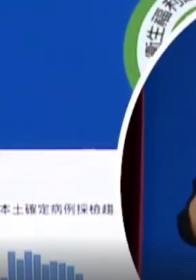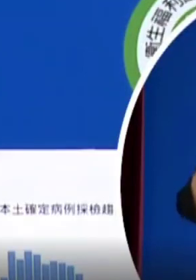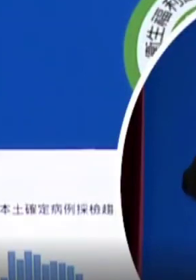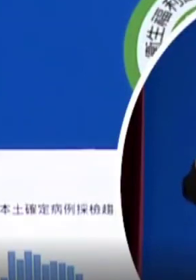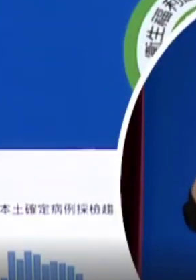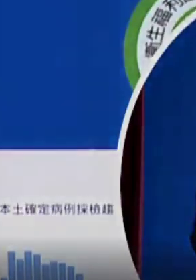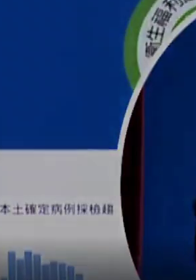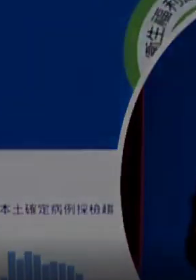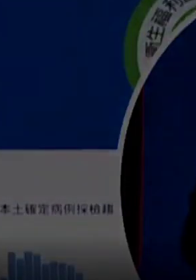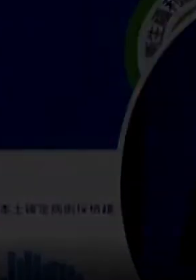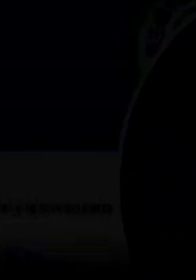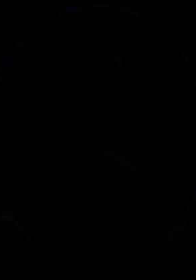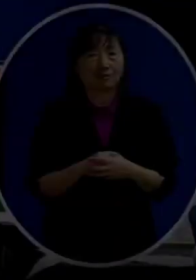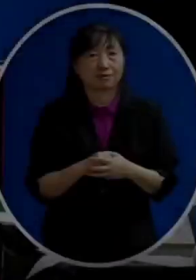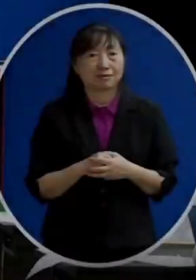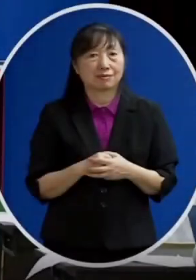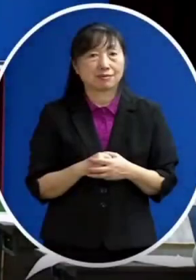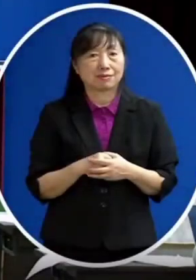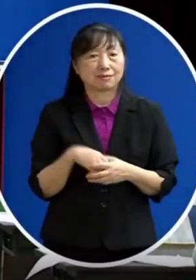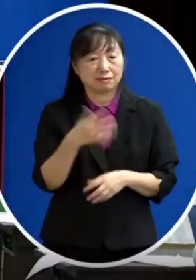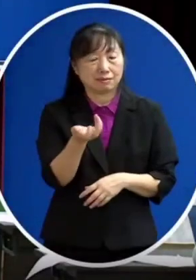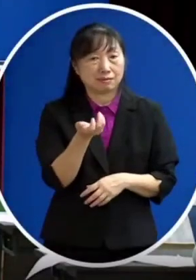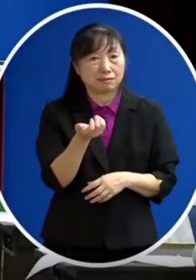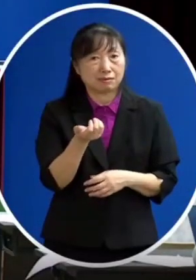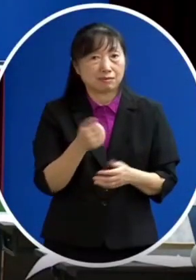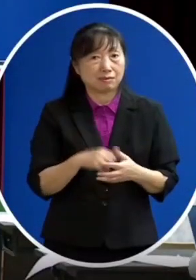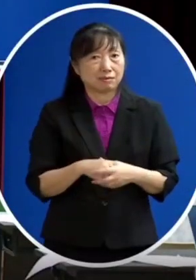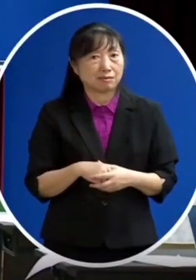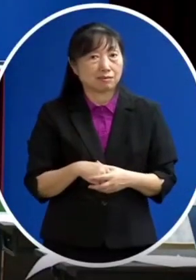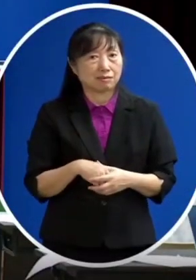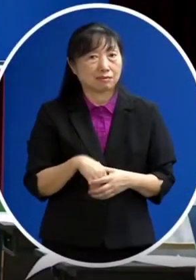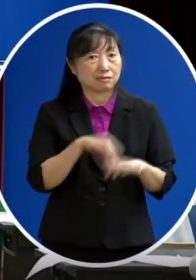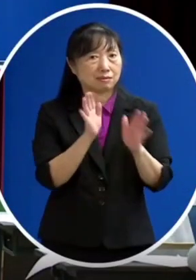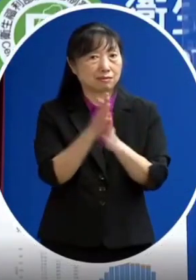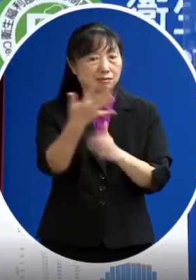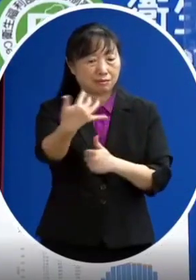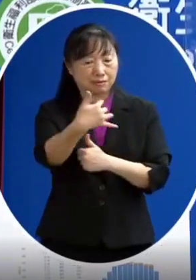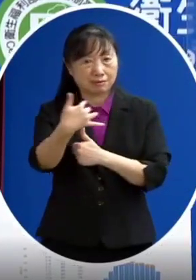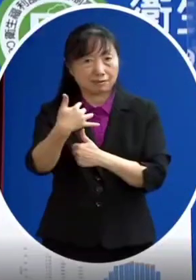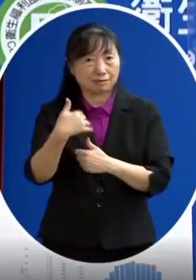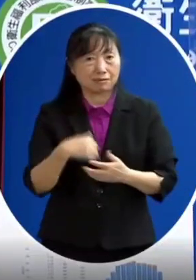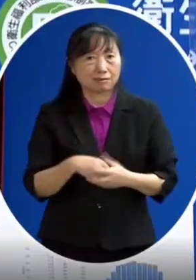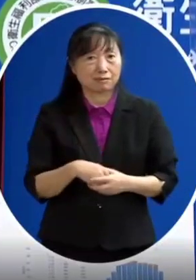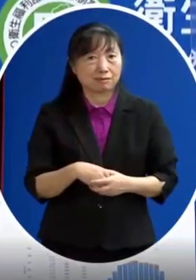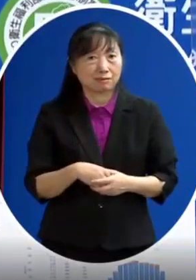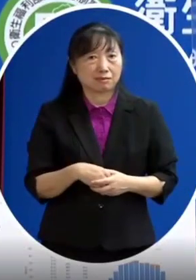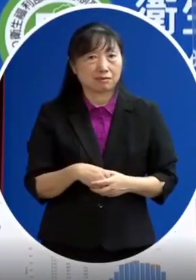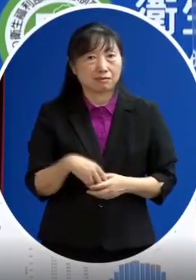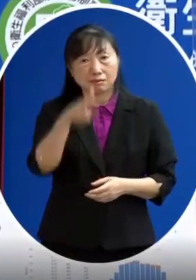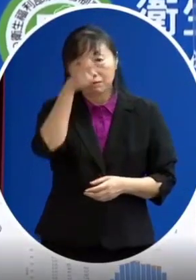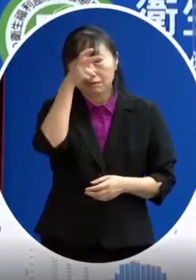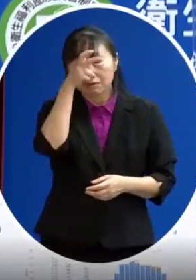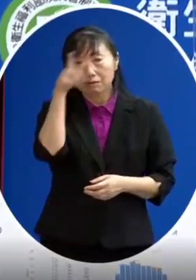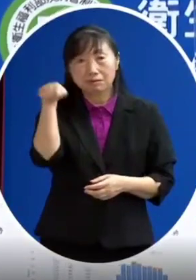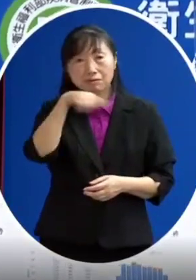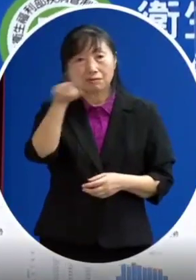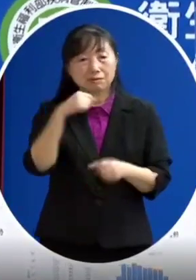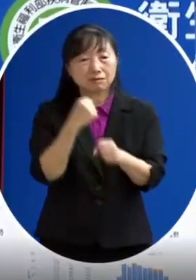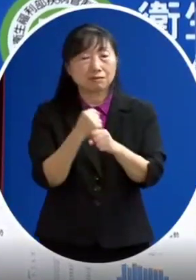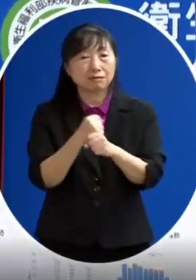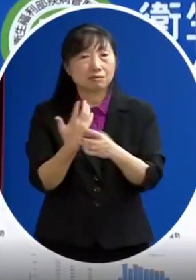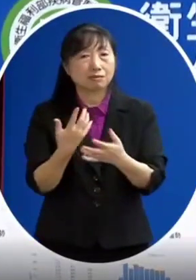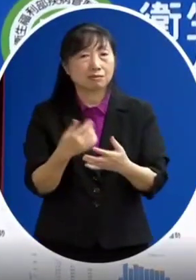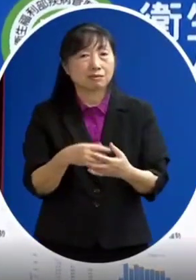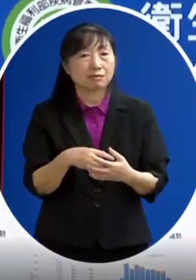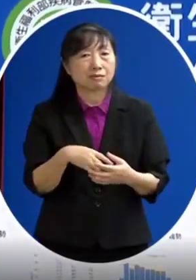担啊。其实刚刚哈，其实大家一直在问，就是说，哈，我们在检查的同仁哈，